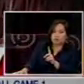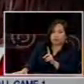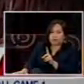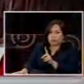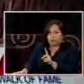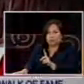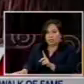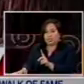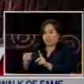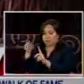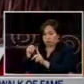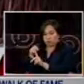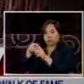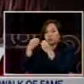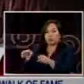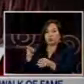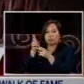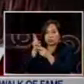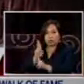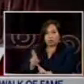that honor, you're dead.